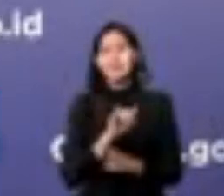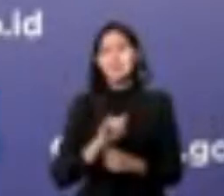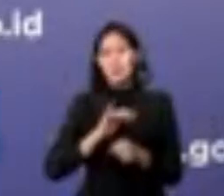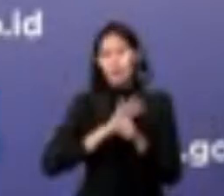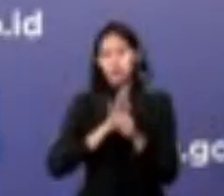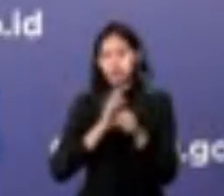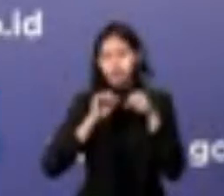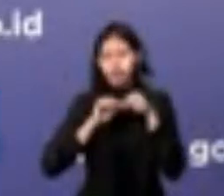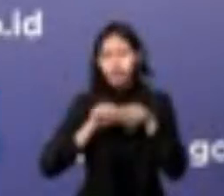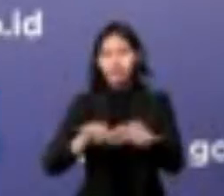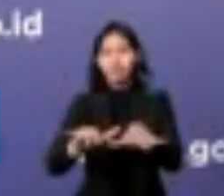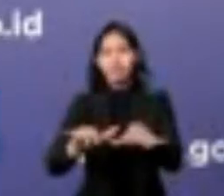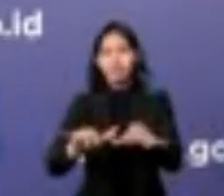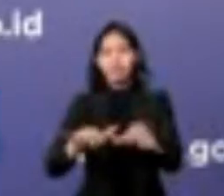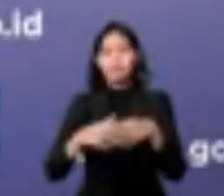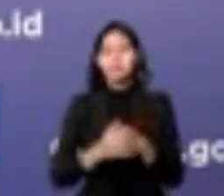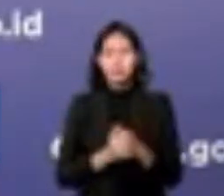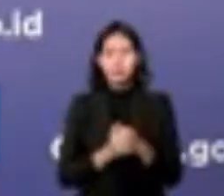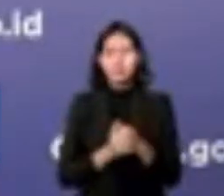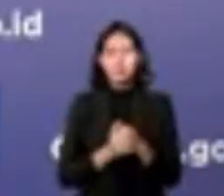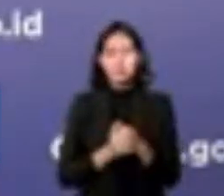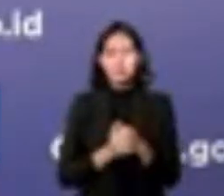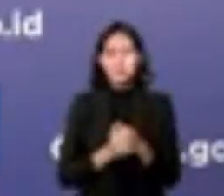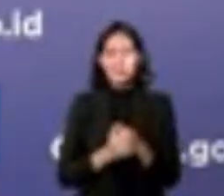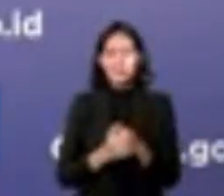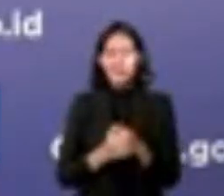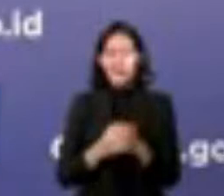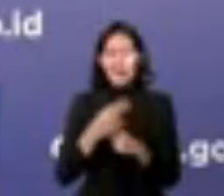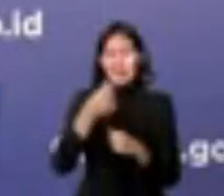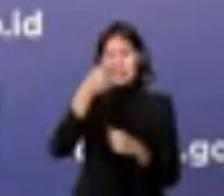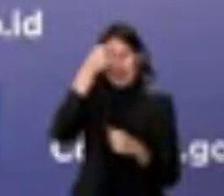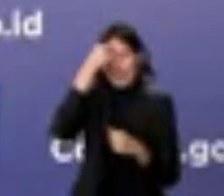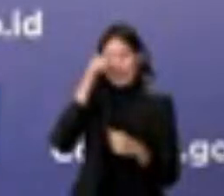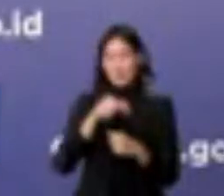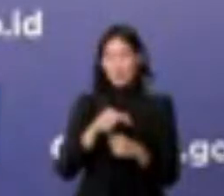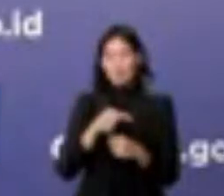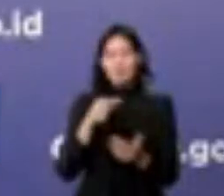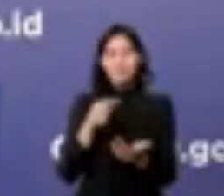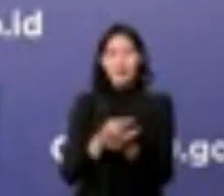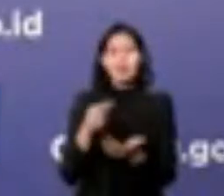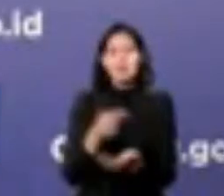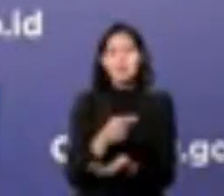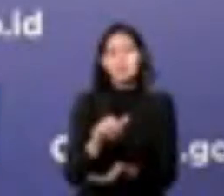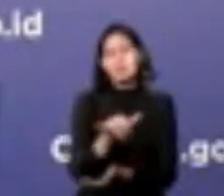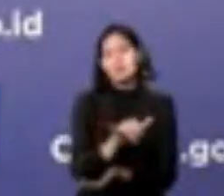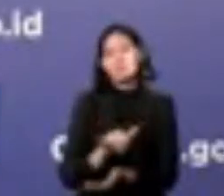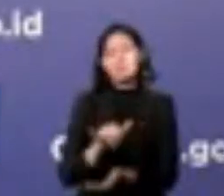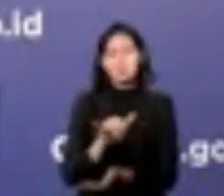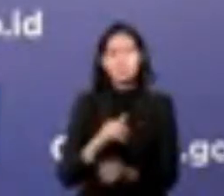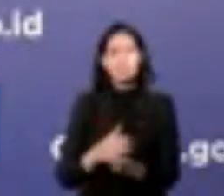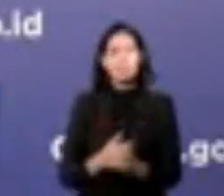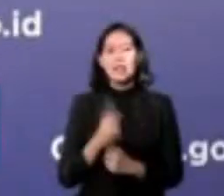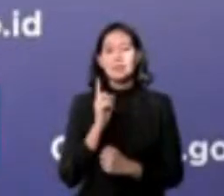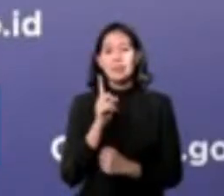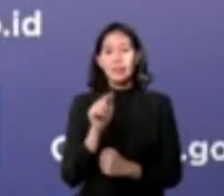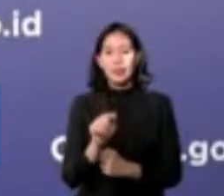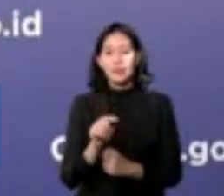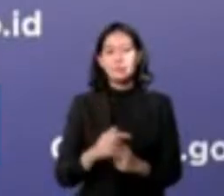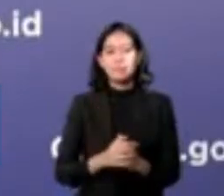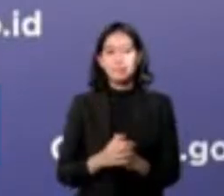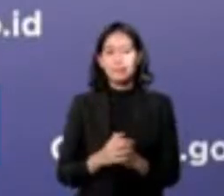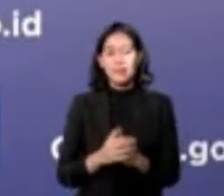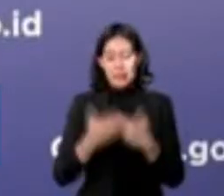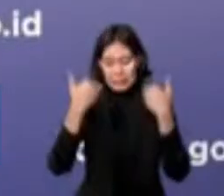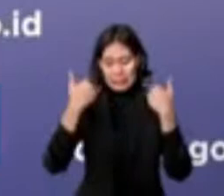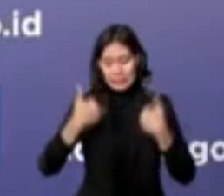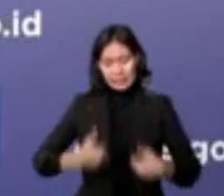bersama-sama menghadapi pandemi COVID-19. Dan penyakit ini masih menjadi ancaman bagi kita semua. Oleh karena